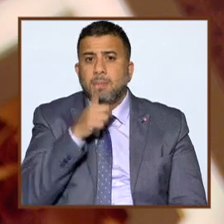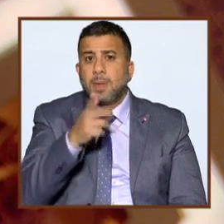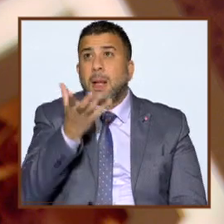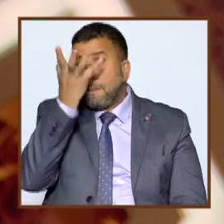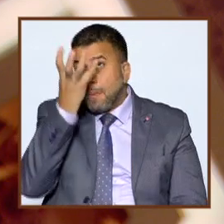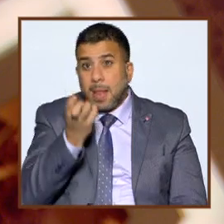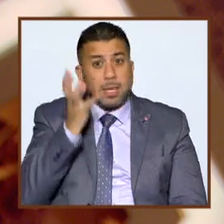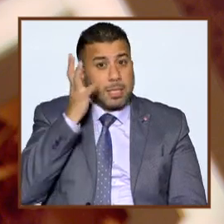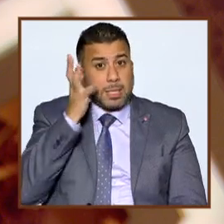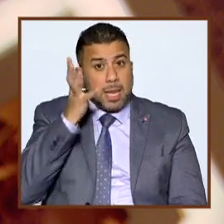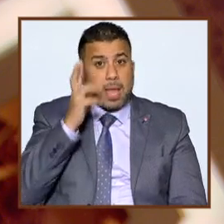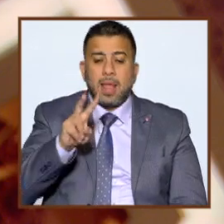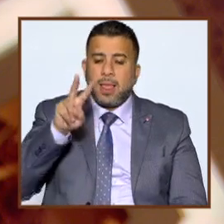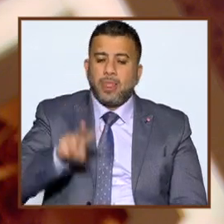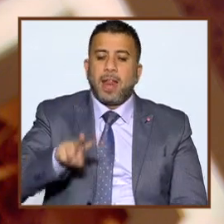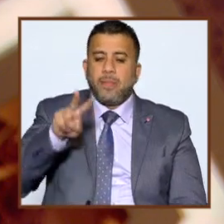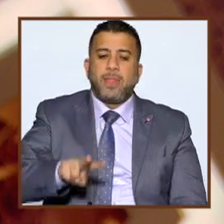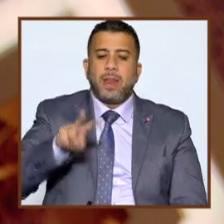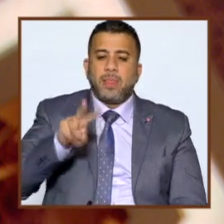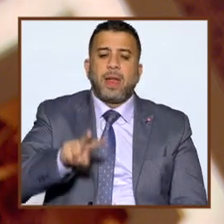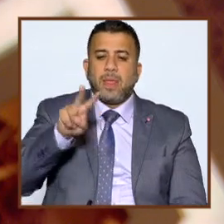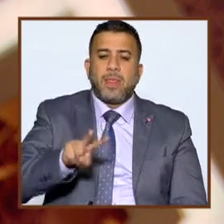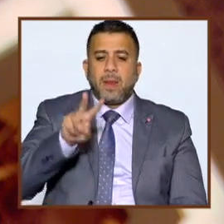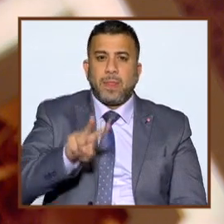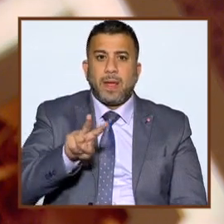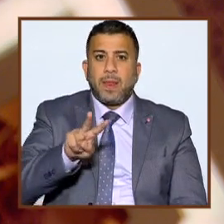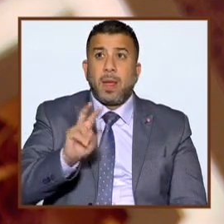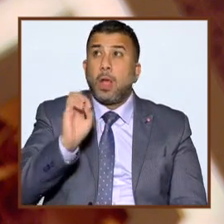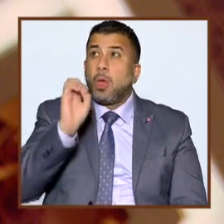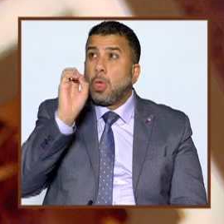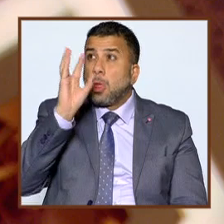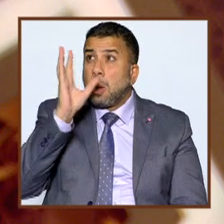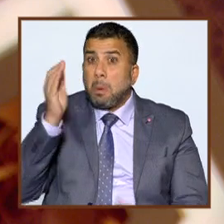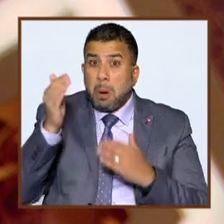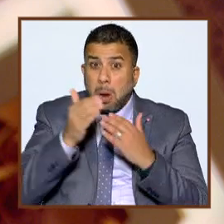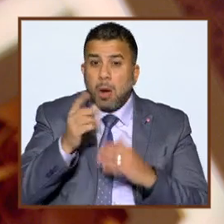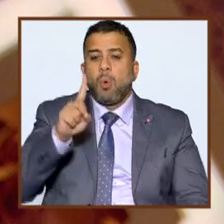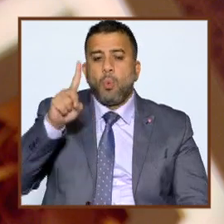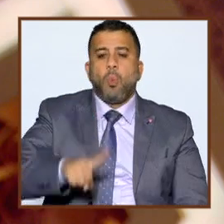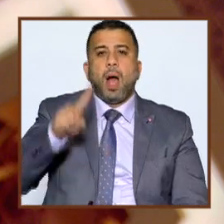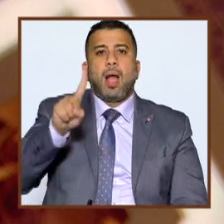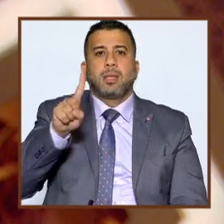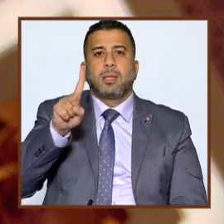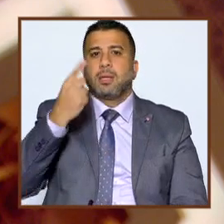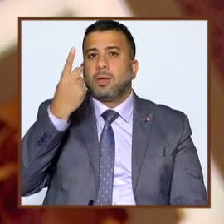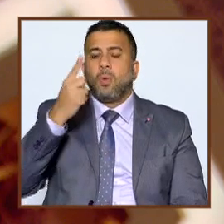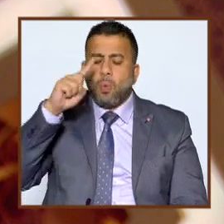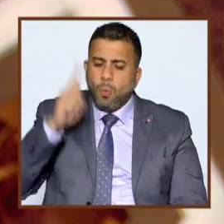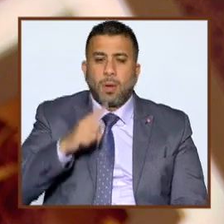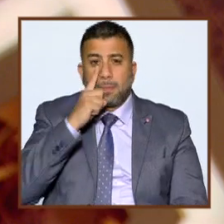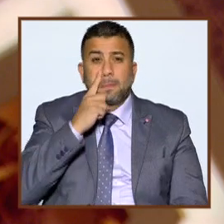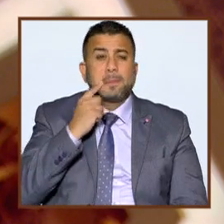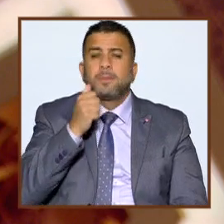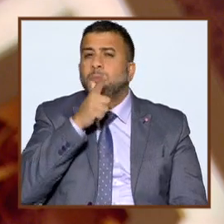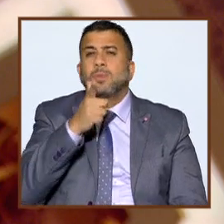مثنى مثنى، فإذا خشي أحدكم الصبح فليوتر بركعة. والمعنى بأن النبي عليه الصلاة والسلام